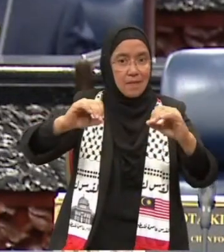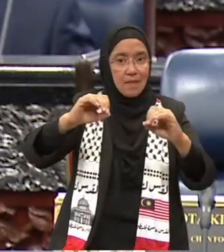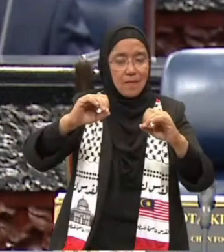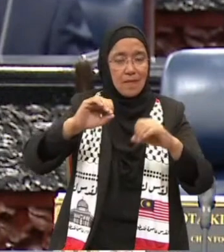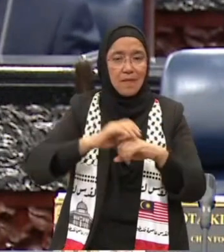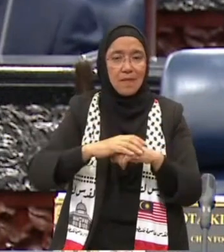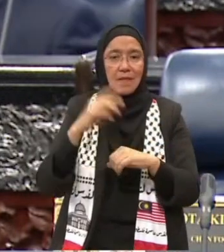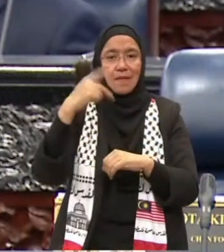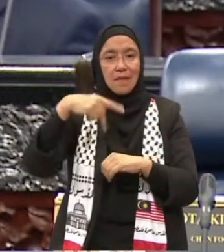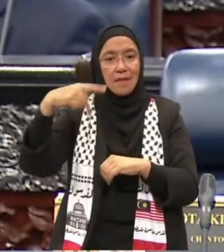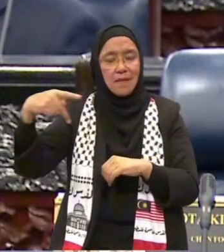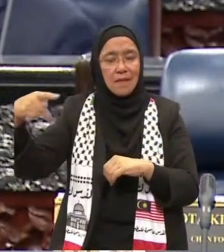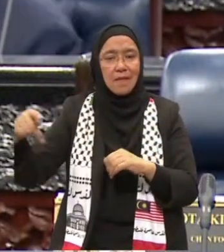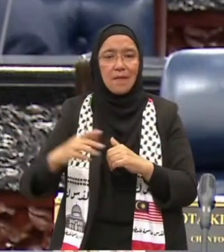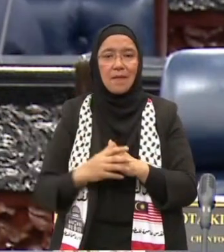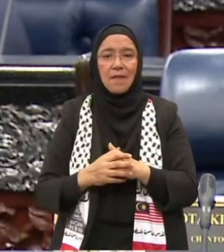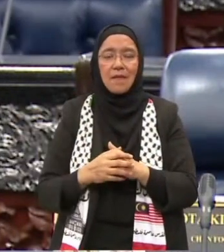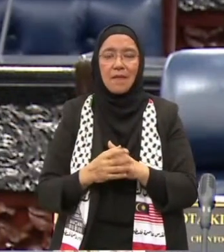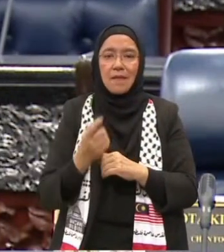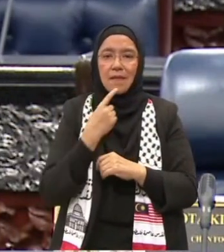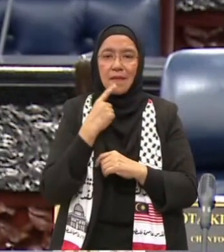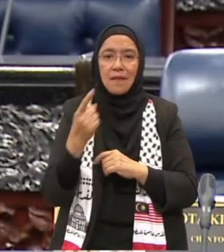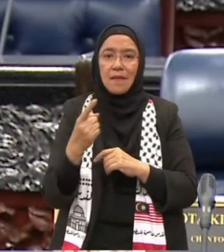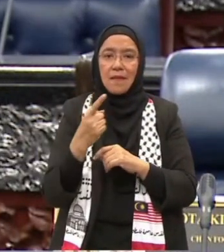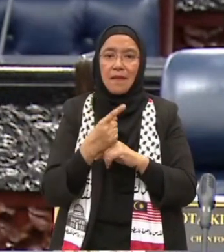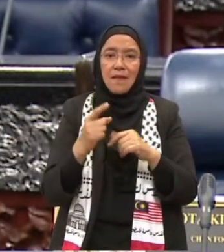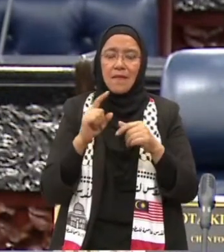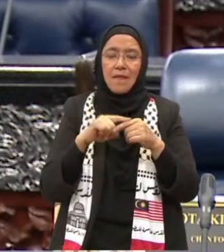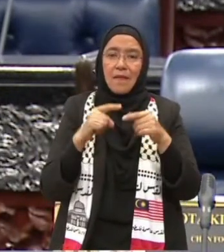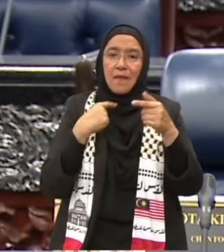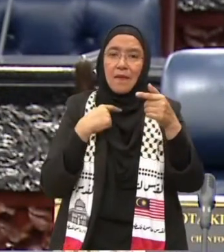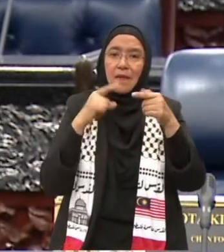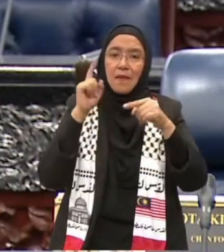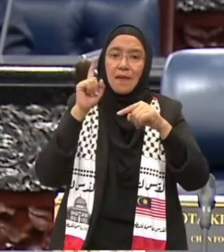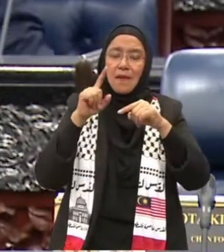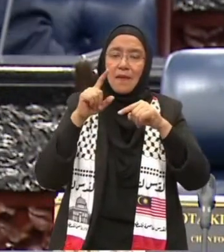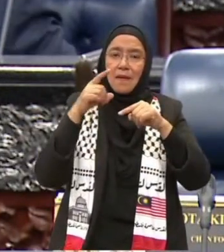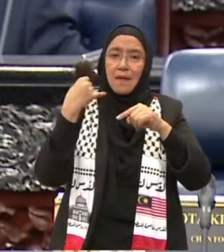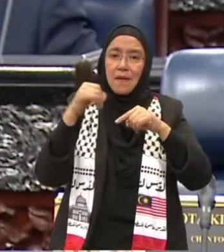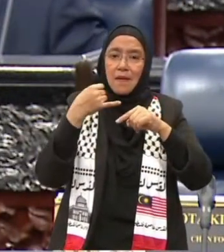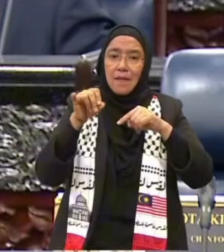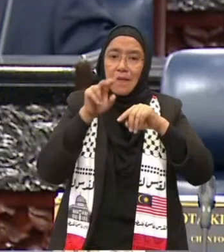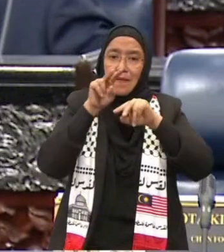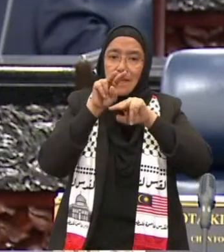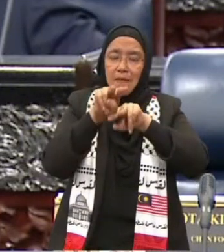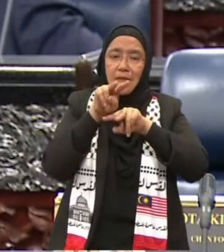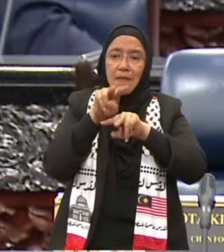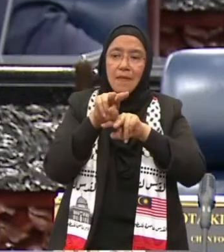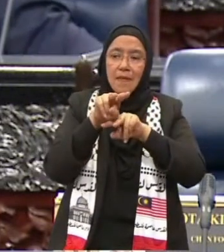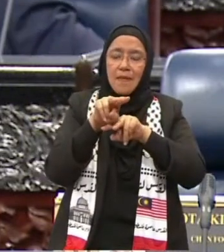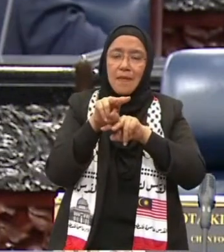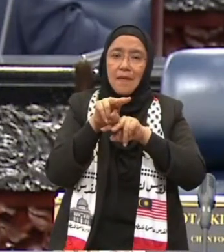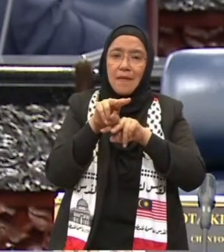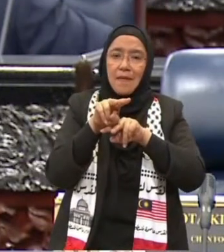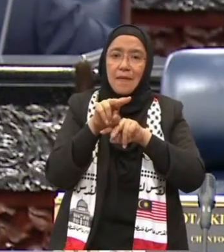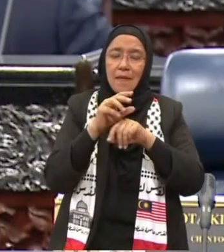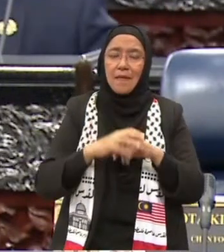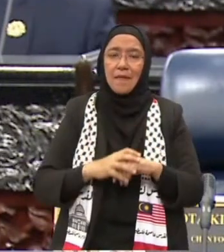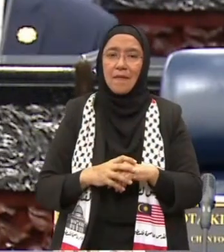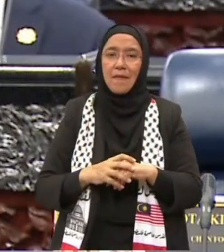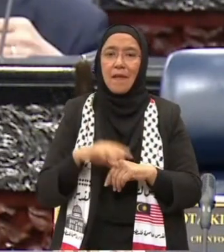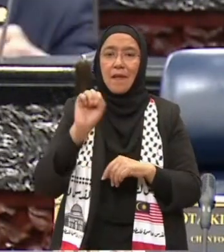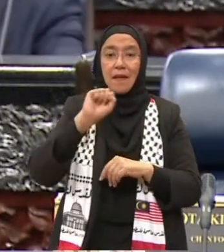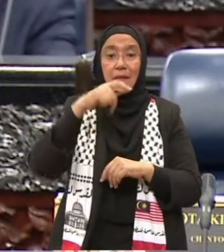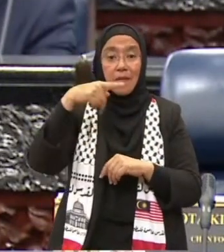bawah Peraturan 11 tidak dapat dipantau oleh Jabatan Perumahan Negara atau melalui KPKT disebabkan oleh